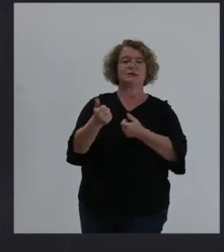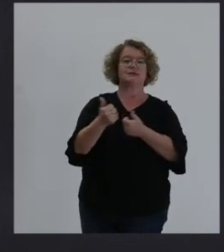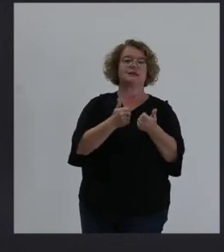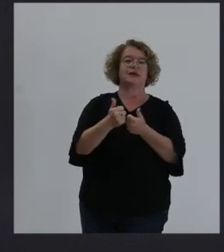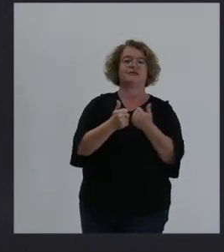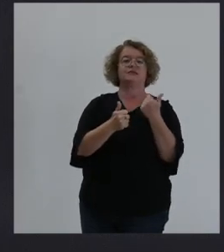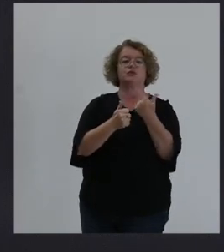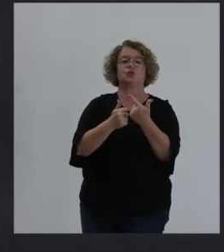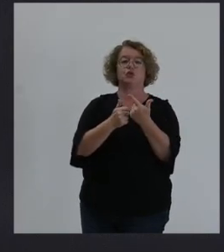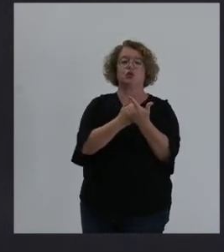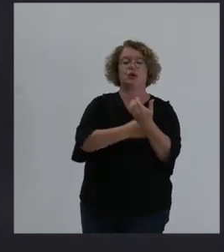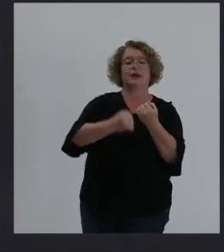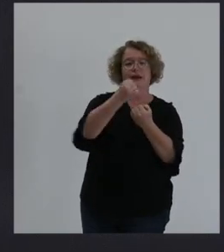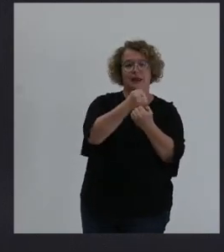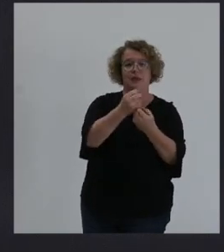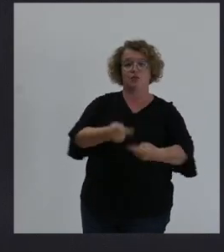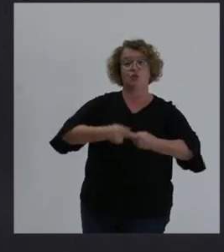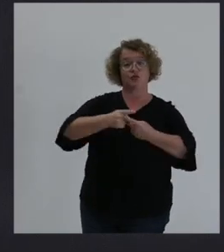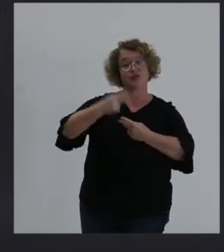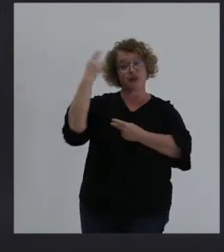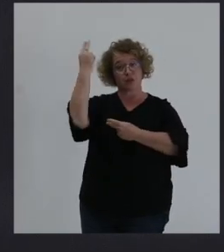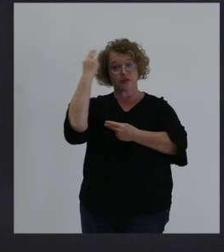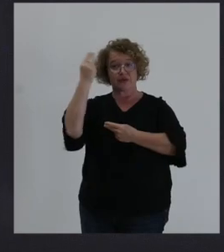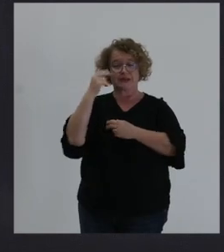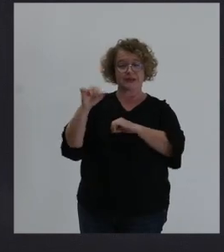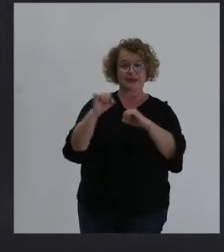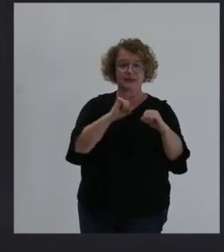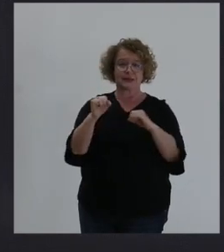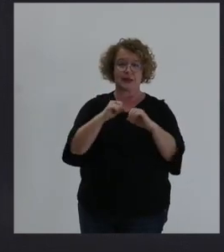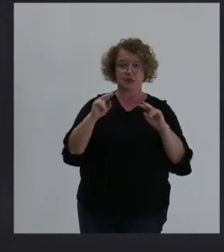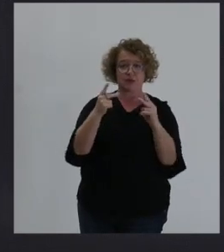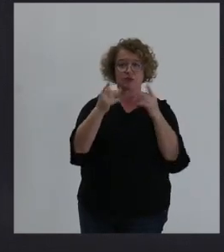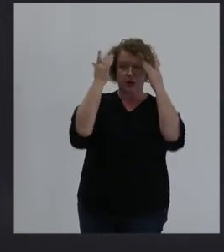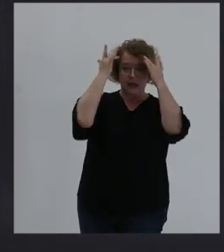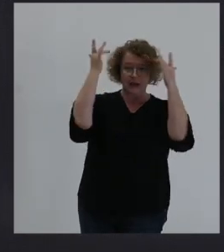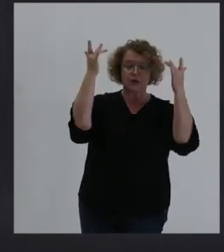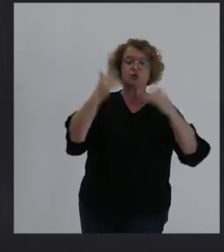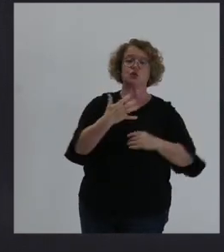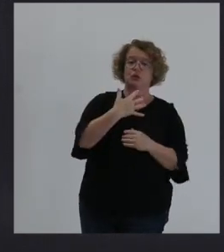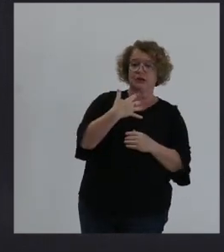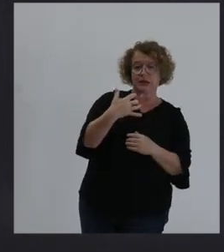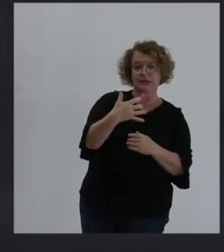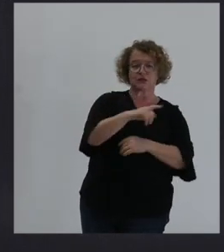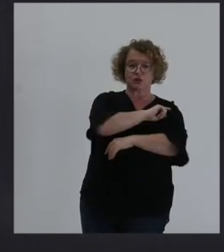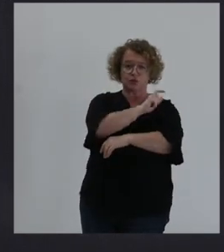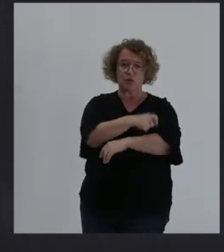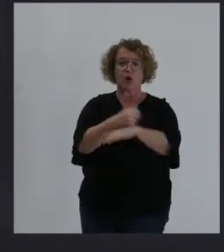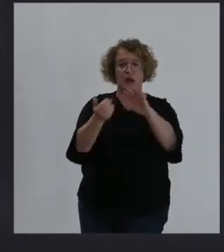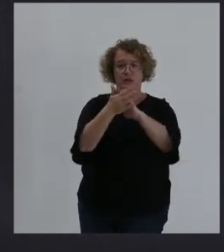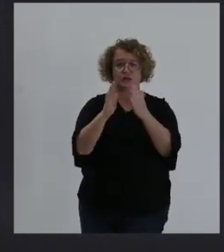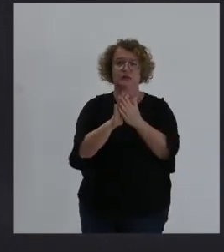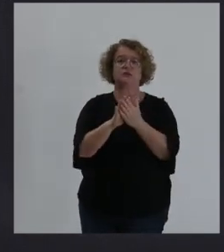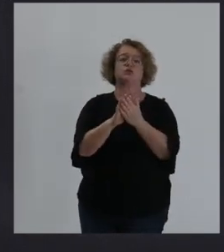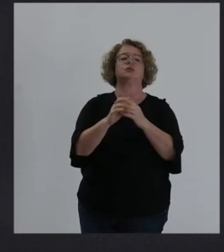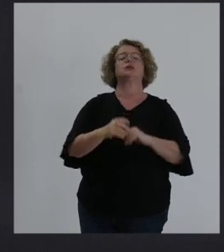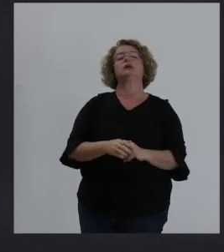SUAC, pour le développement d'une vraie vie de campus, dynamique et riche, autour de la culture, des pratiques sportives et du tissu associatif. Il